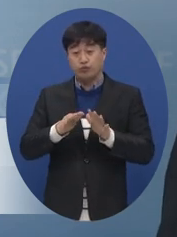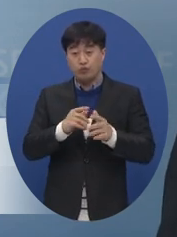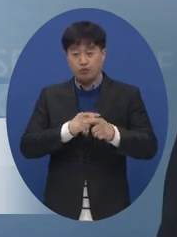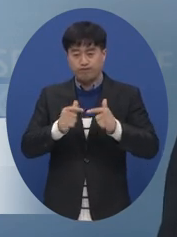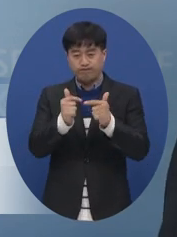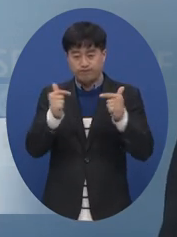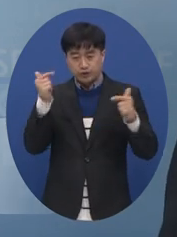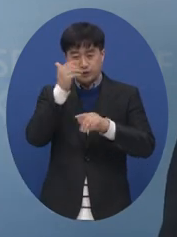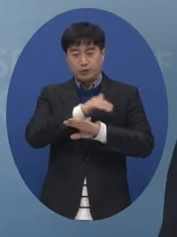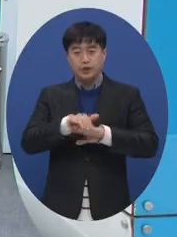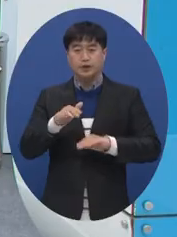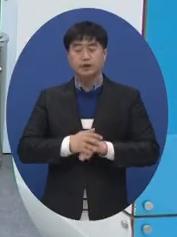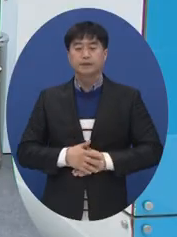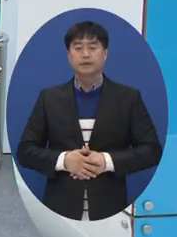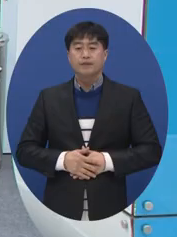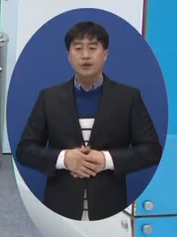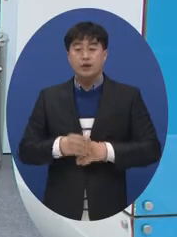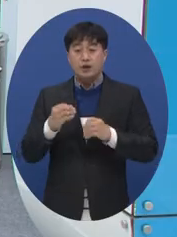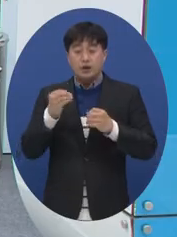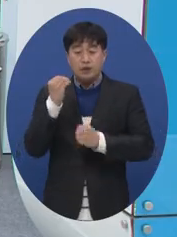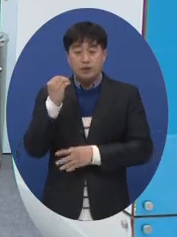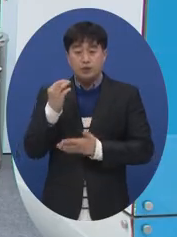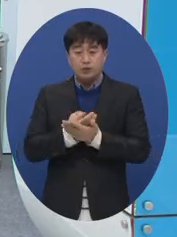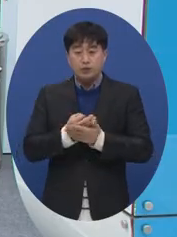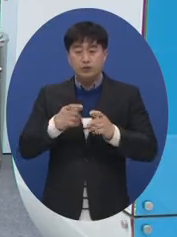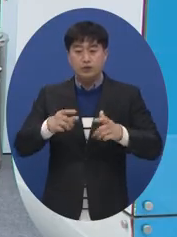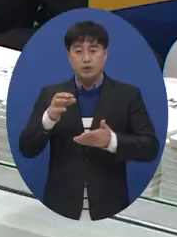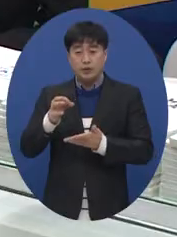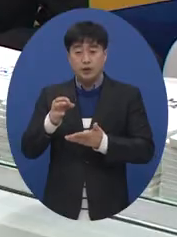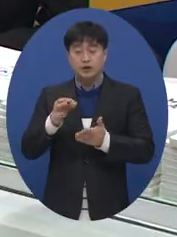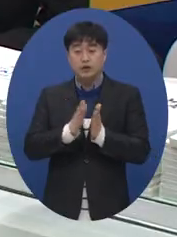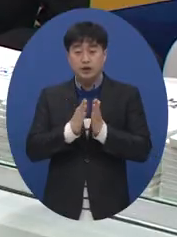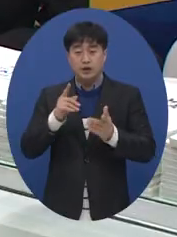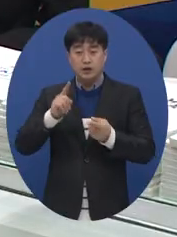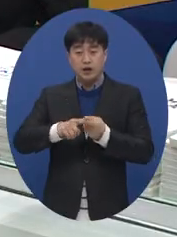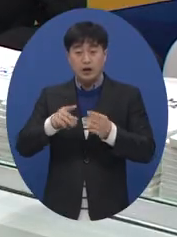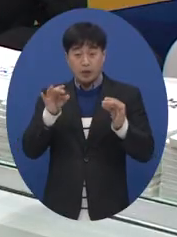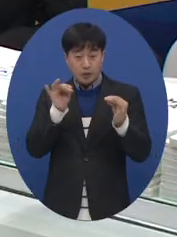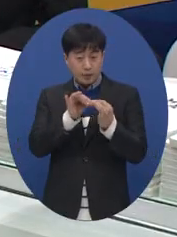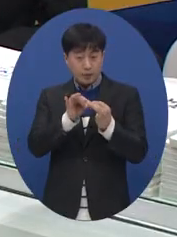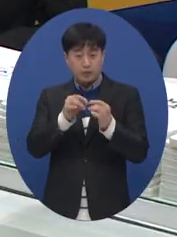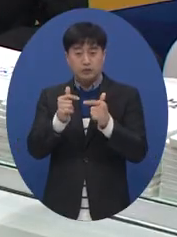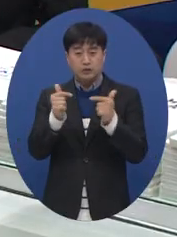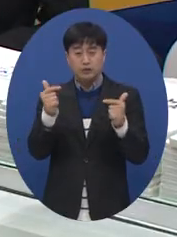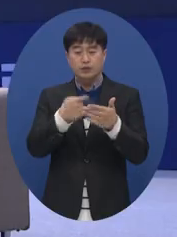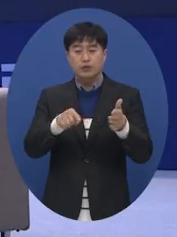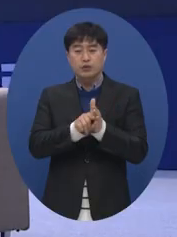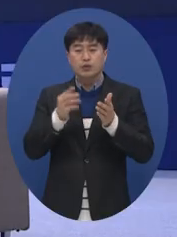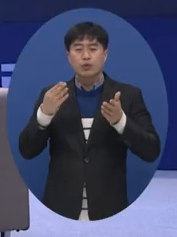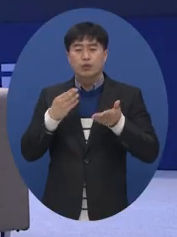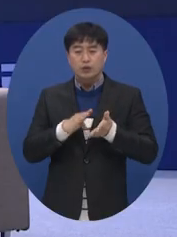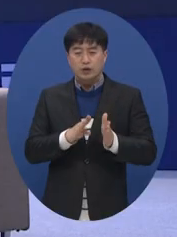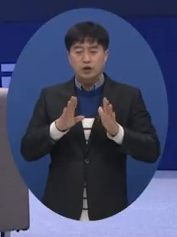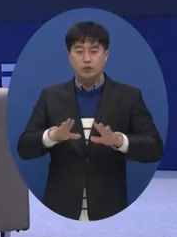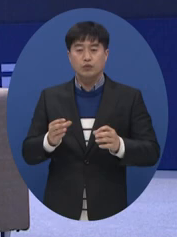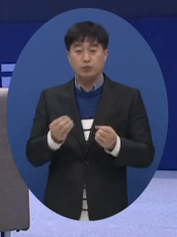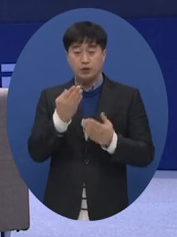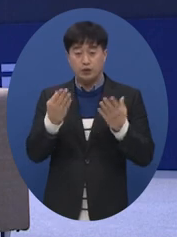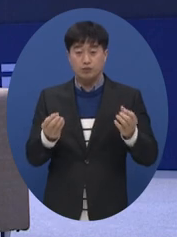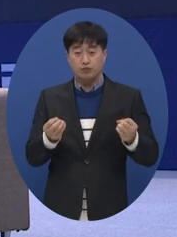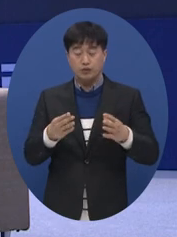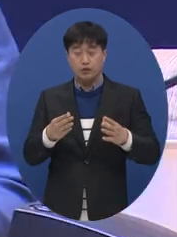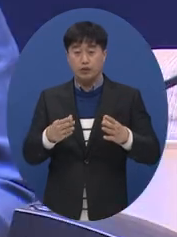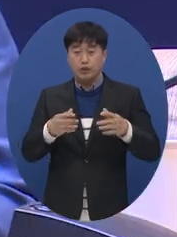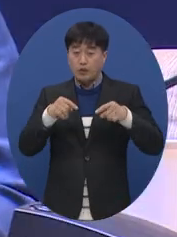더욱더 확대하겠습니다. 기본소득과 지역화폐 도입에 대한 공감대를 확산하기 위해 경기도는 이번